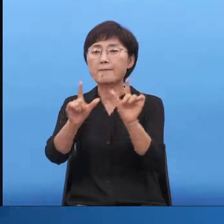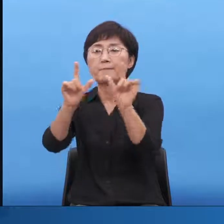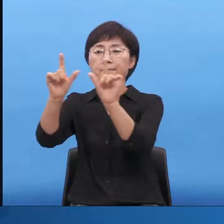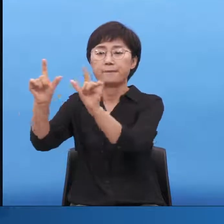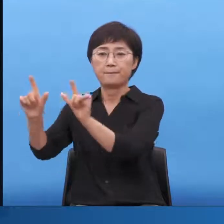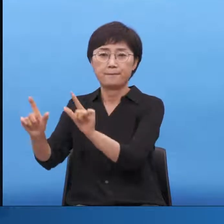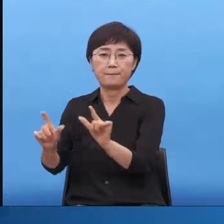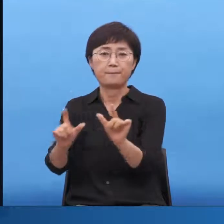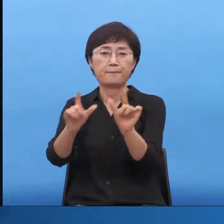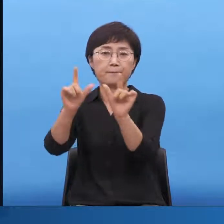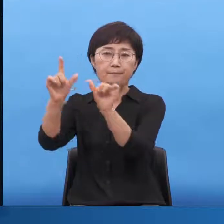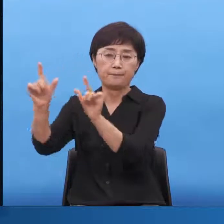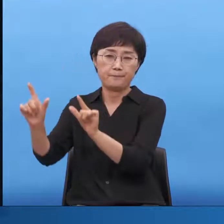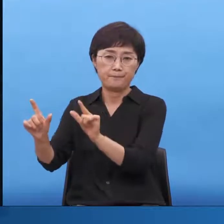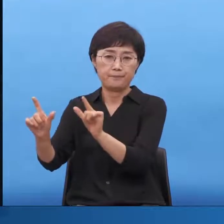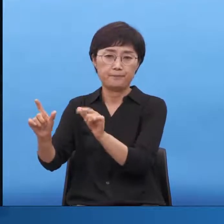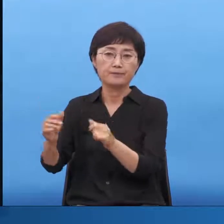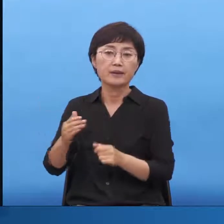要把这个稍微要挪到我的生活当中。